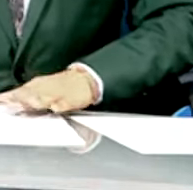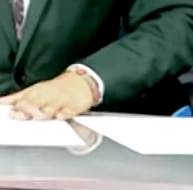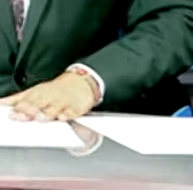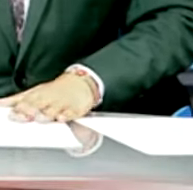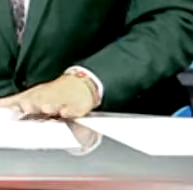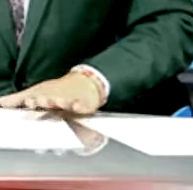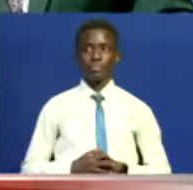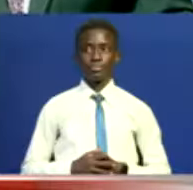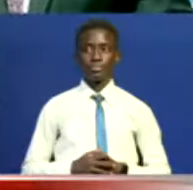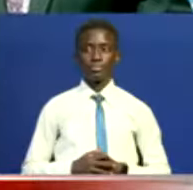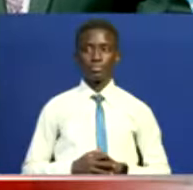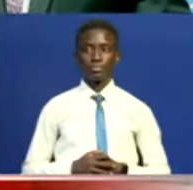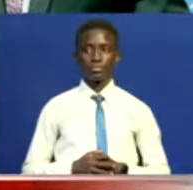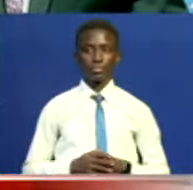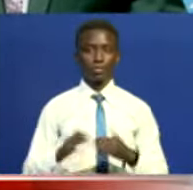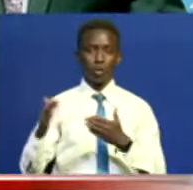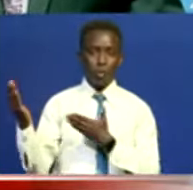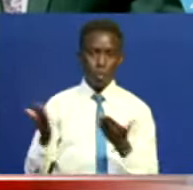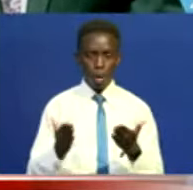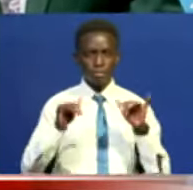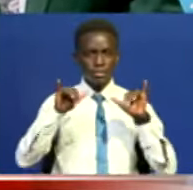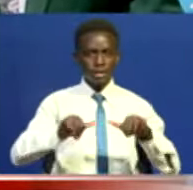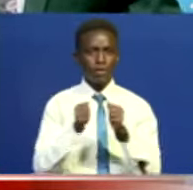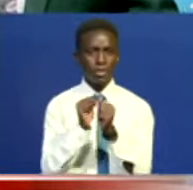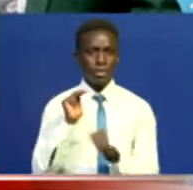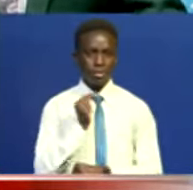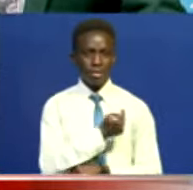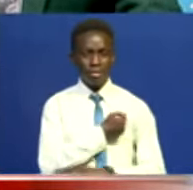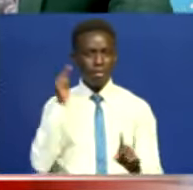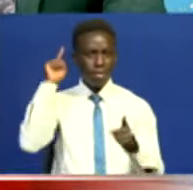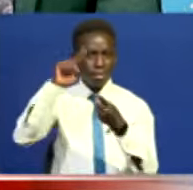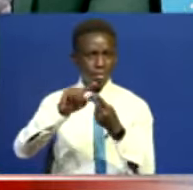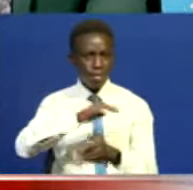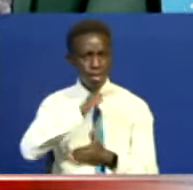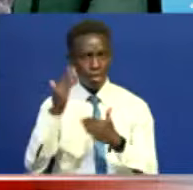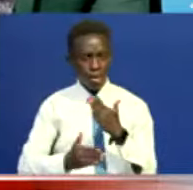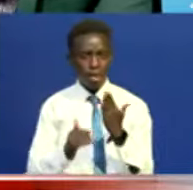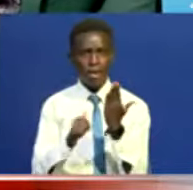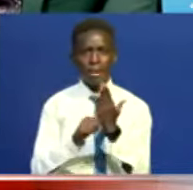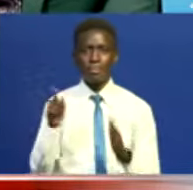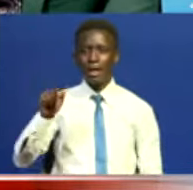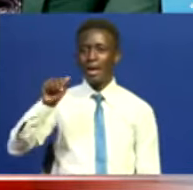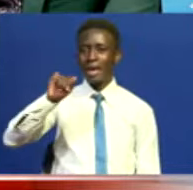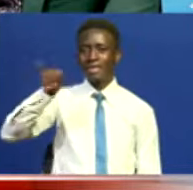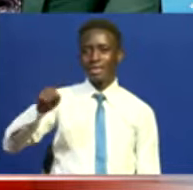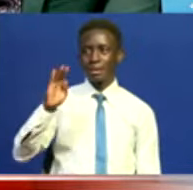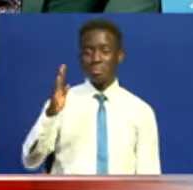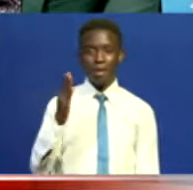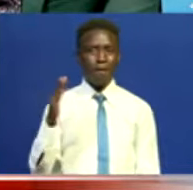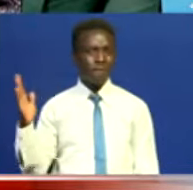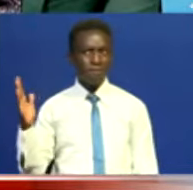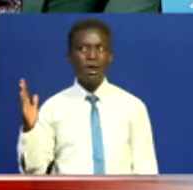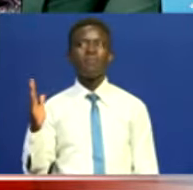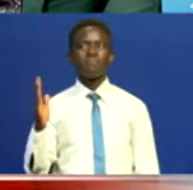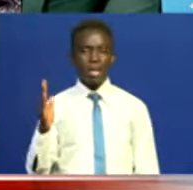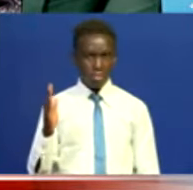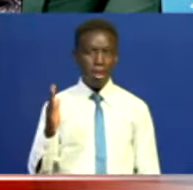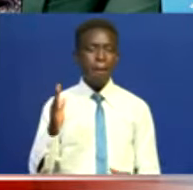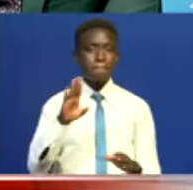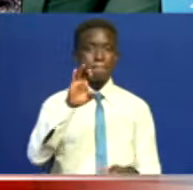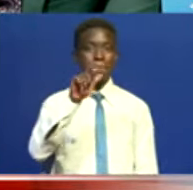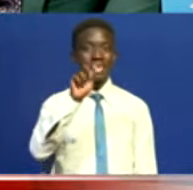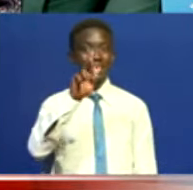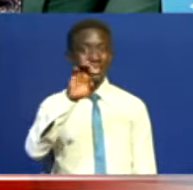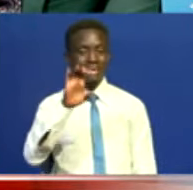Karibu mtazamaji, tuandamane hadi tamati. Naitwa Ahmed Jumabale, ukipenda niite AGB. Na mimi naitwa Beatrice Gatonyangetich. Mtangazaji wa